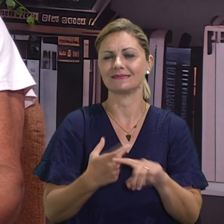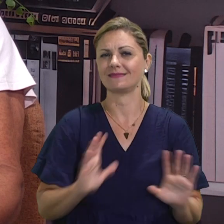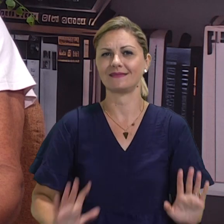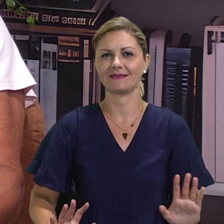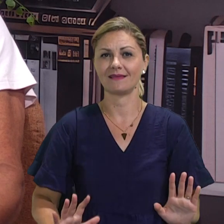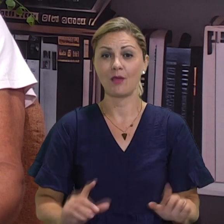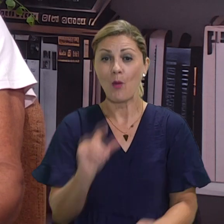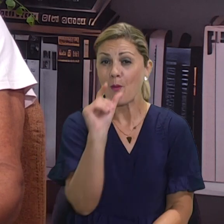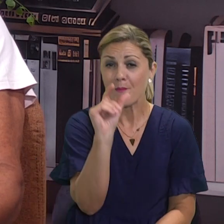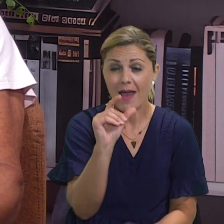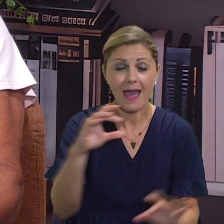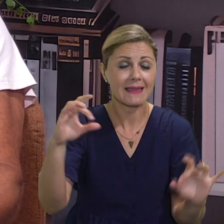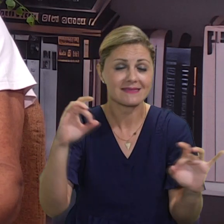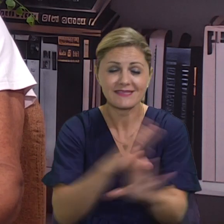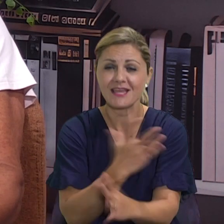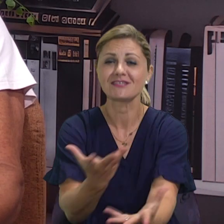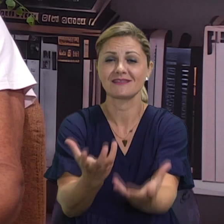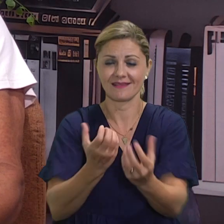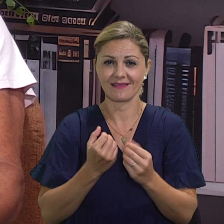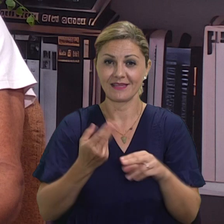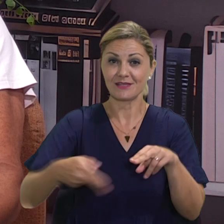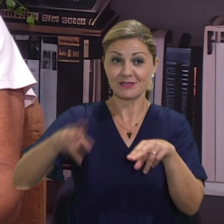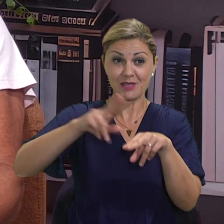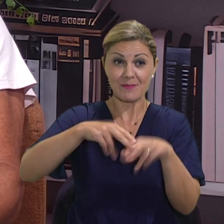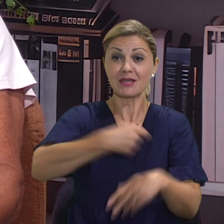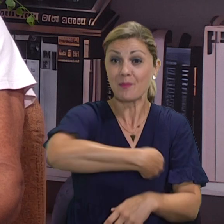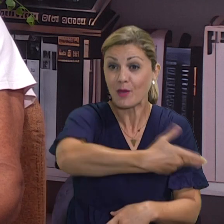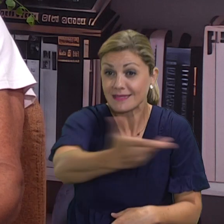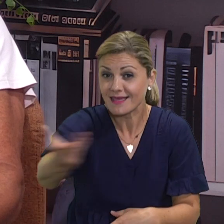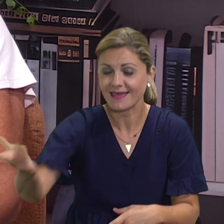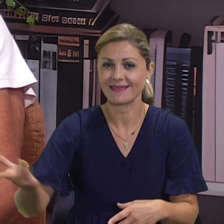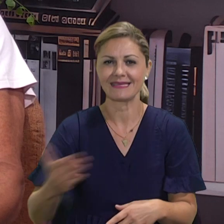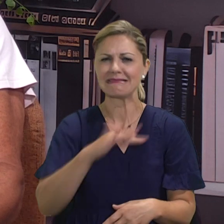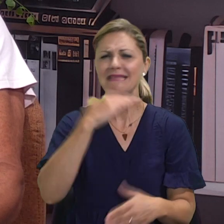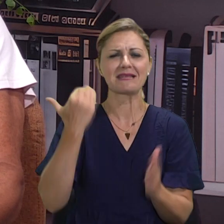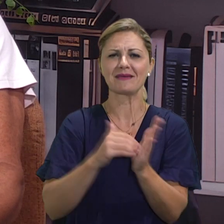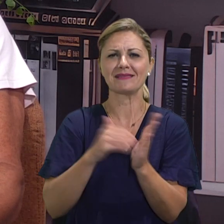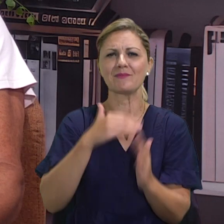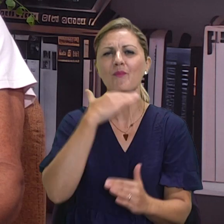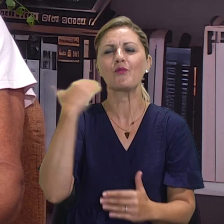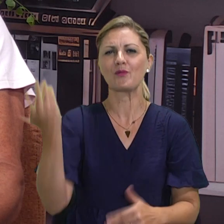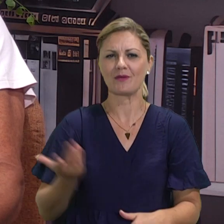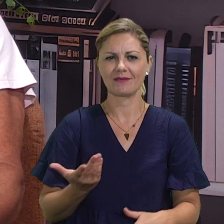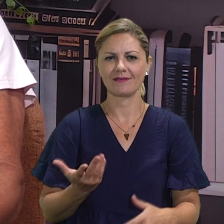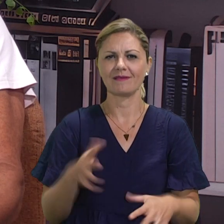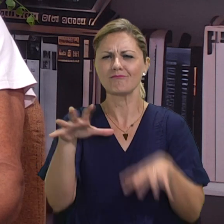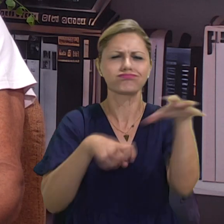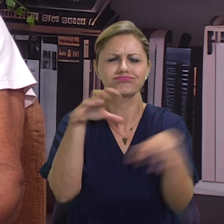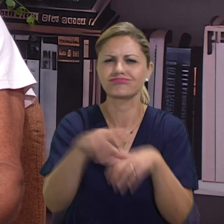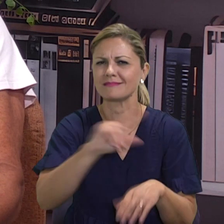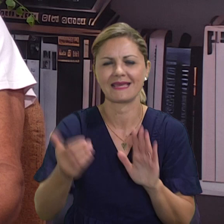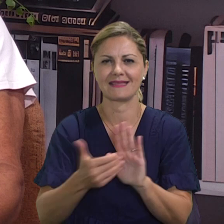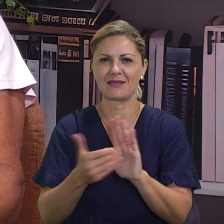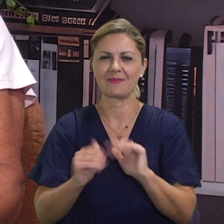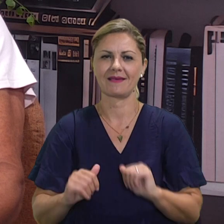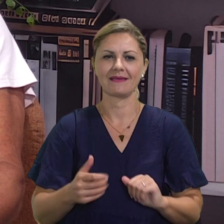kosti gredu. U malemu stoji sreća, ča pritiče to podili, puno svita jedna vrića, priko mire